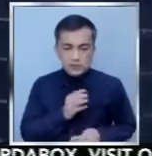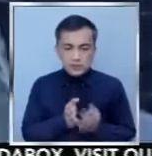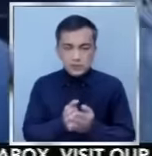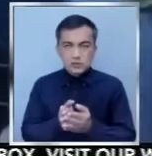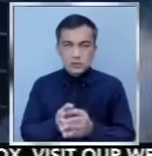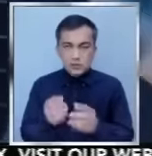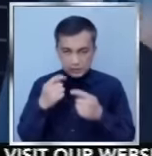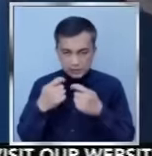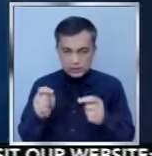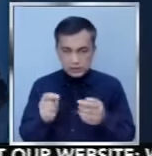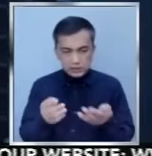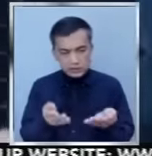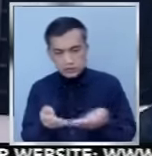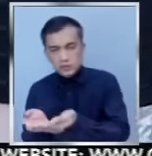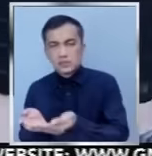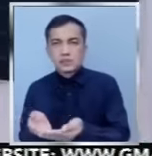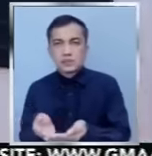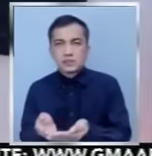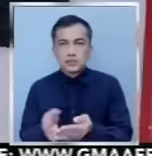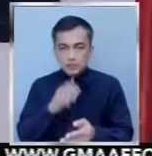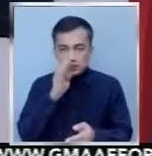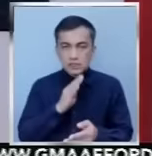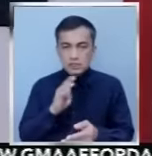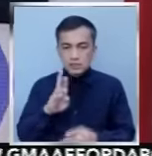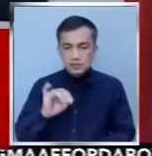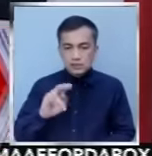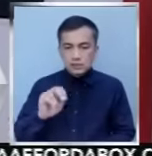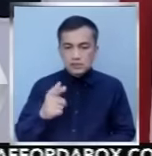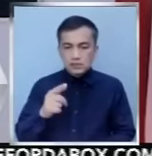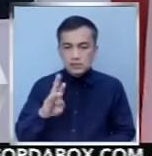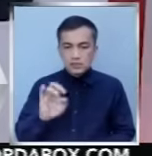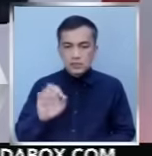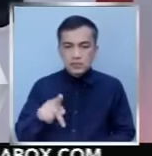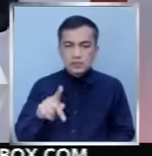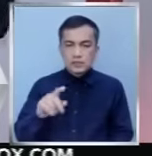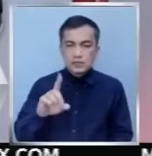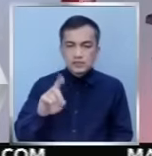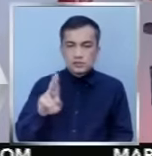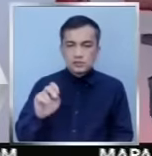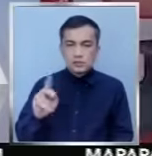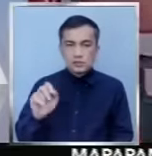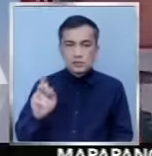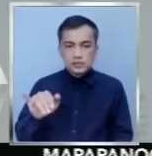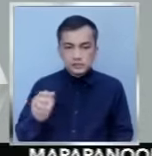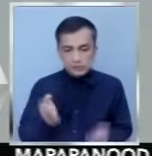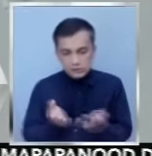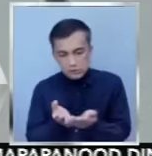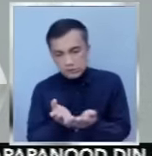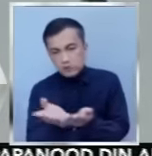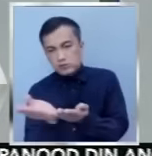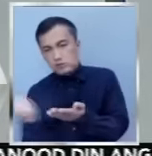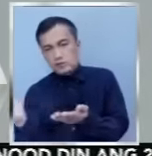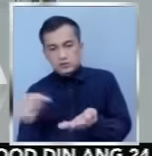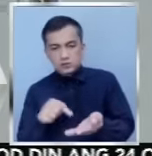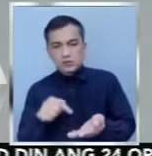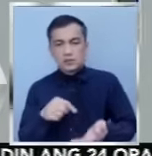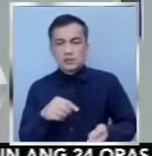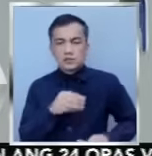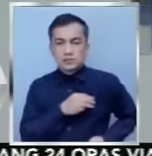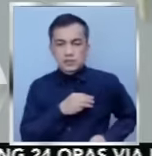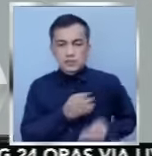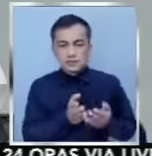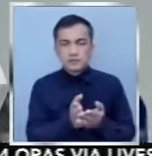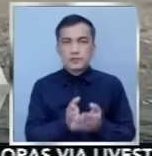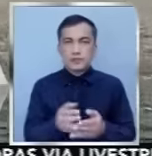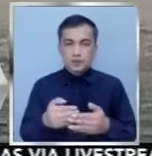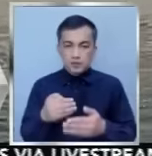nasira ang bahagi ng railings ng brp datus Inday ng kumaskas sa Militia vessel pero bago pa mak malpit sa